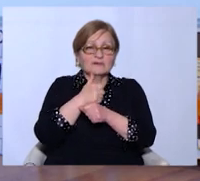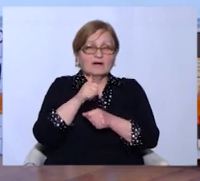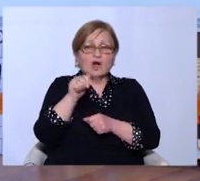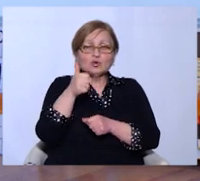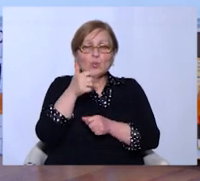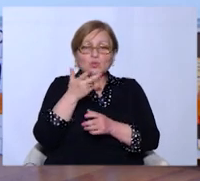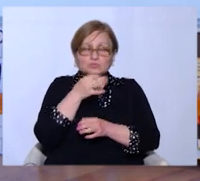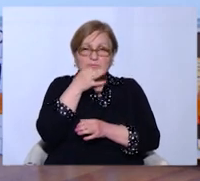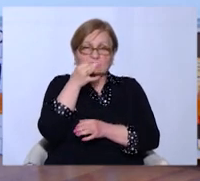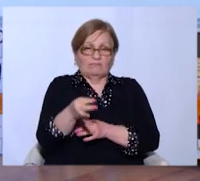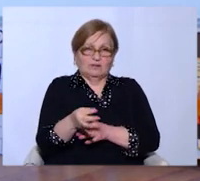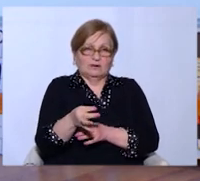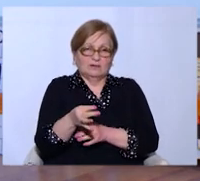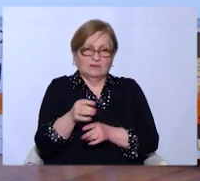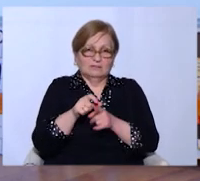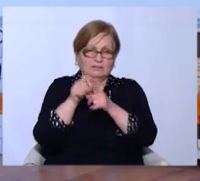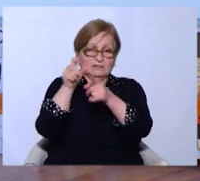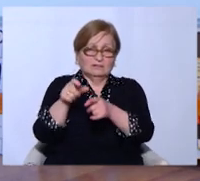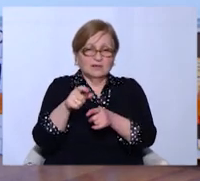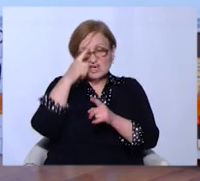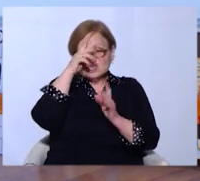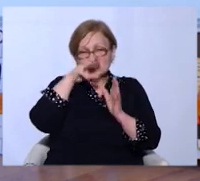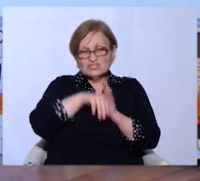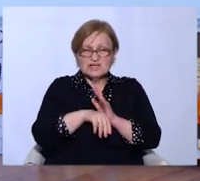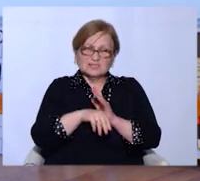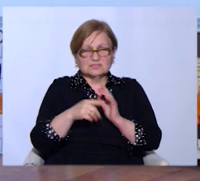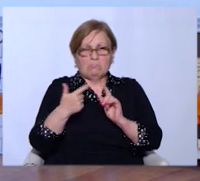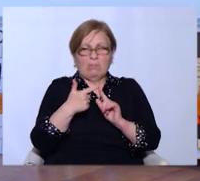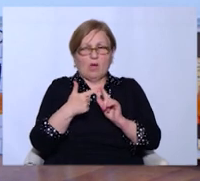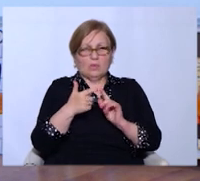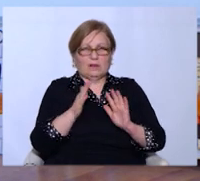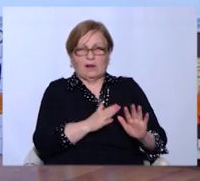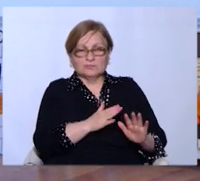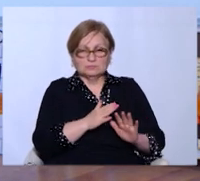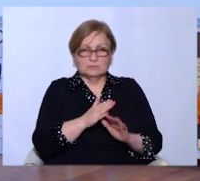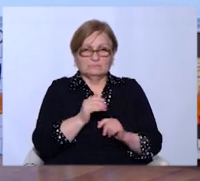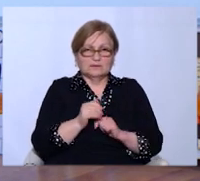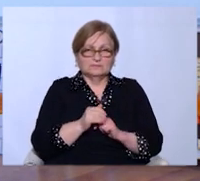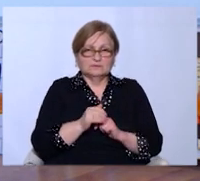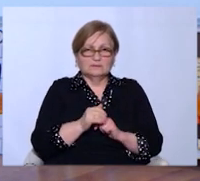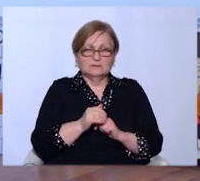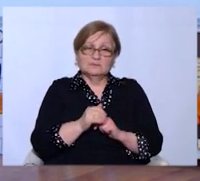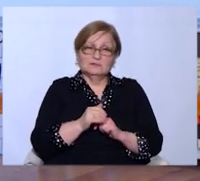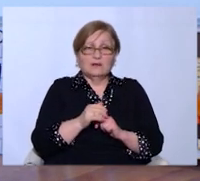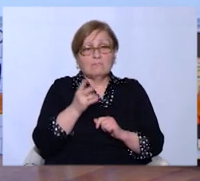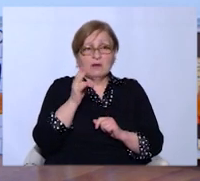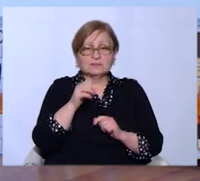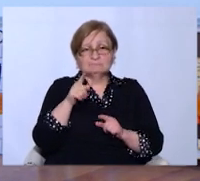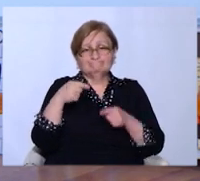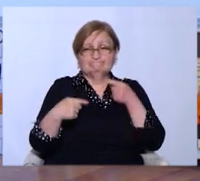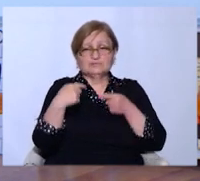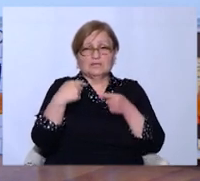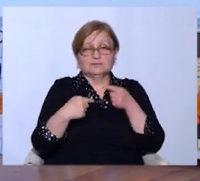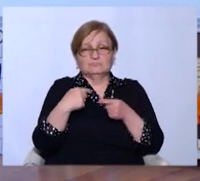როგორ თქვას, ხოლო შინაარსი შედარებით მეორე ხარისხოვანიაო. თუმცა საკამათო საკითხია